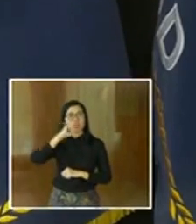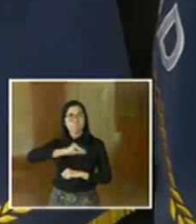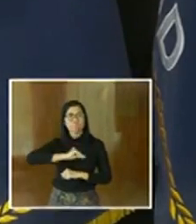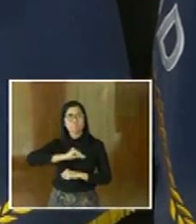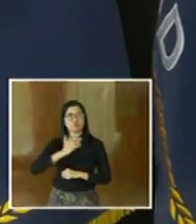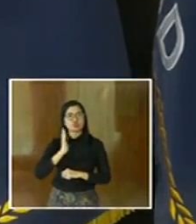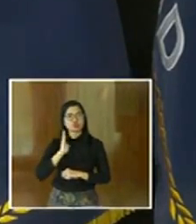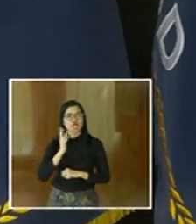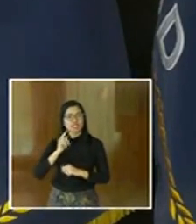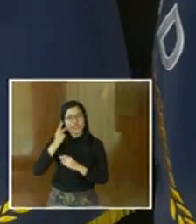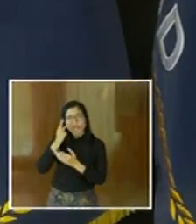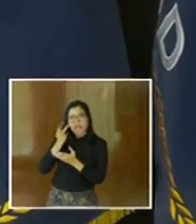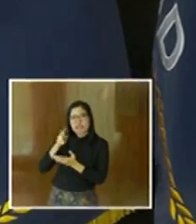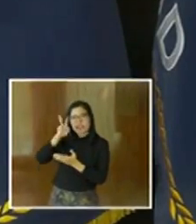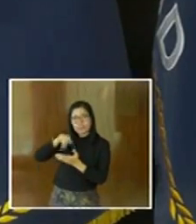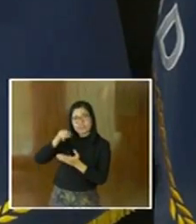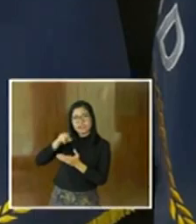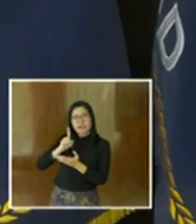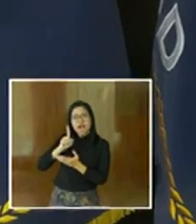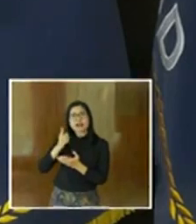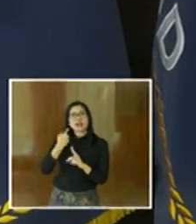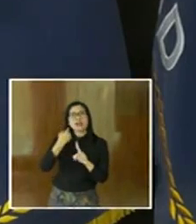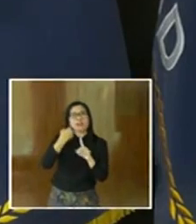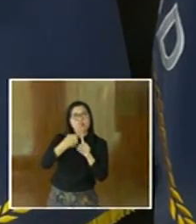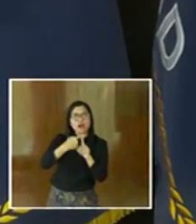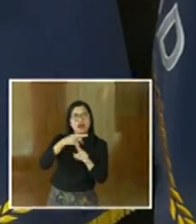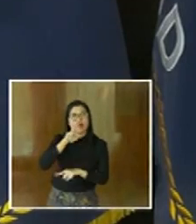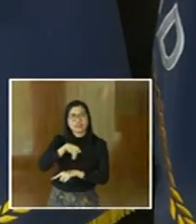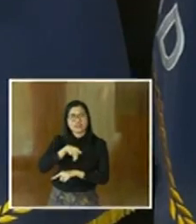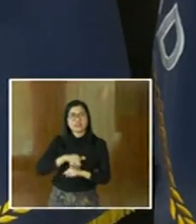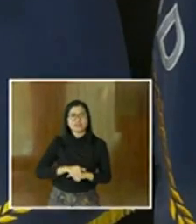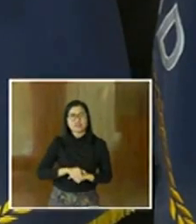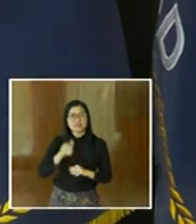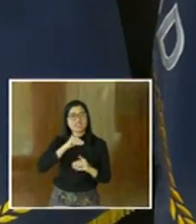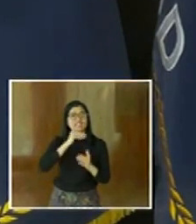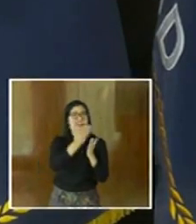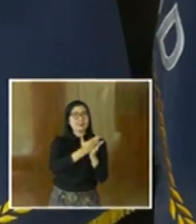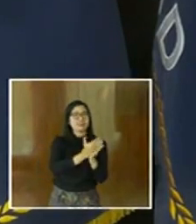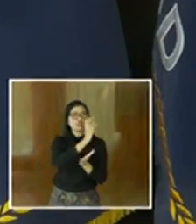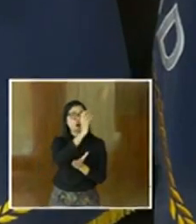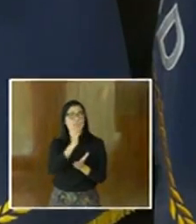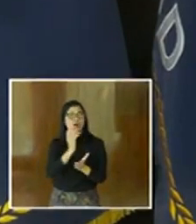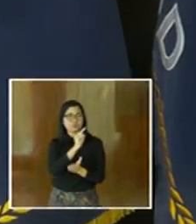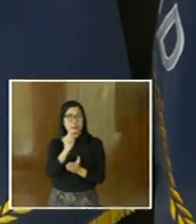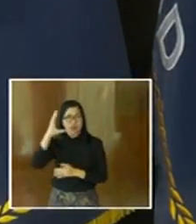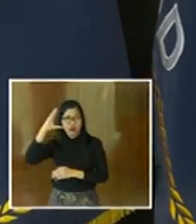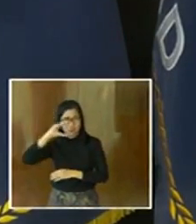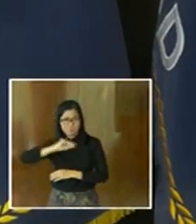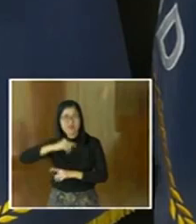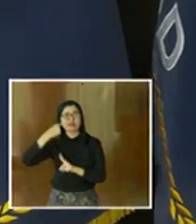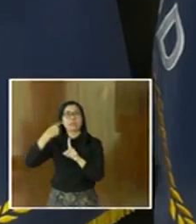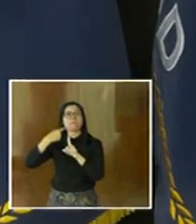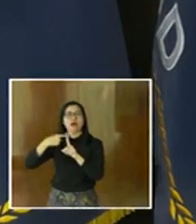saya cek lagi ada pendaman penambahan kasus di data sore sampai dengan malam hari